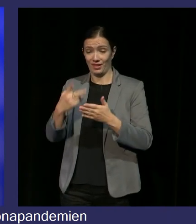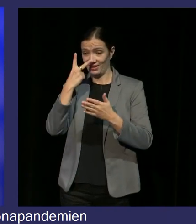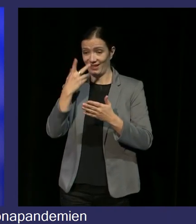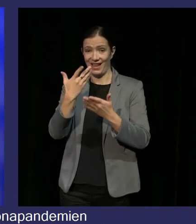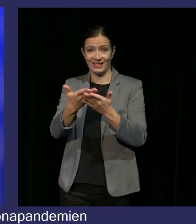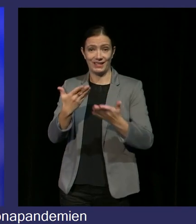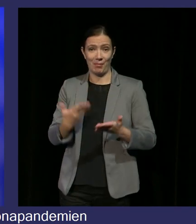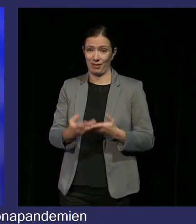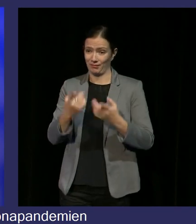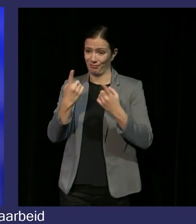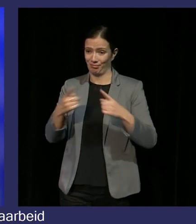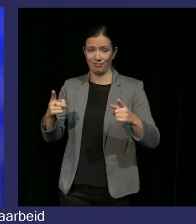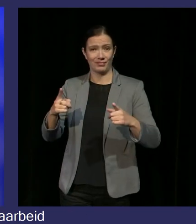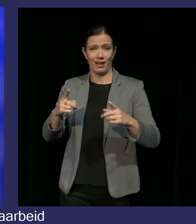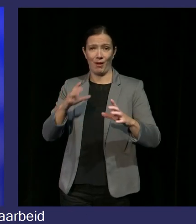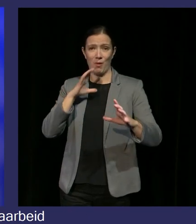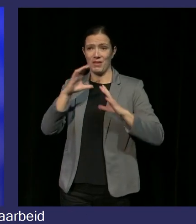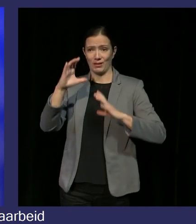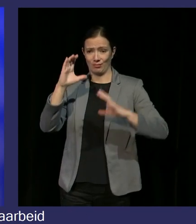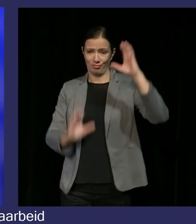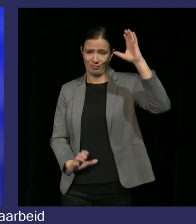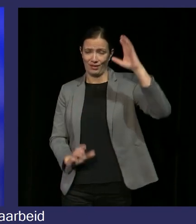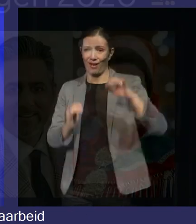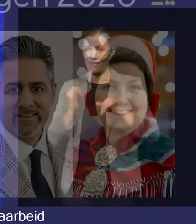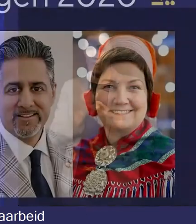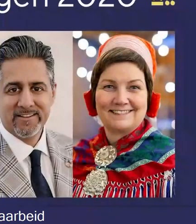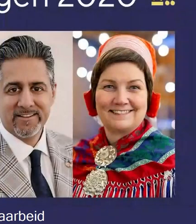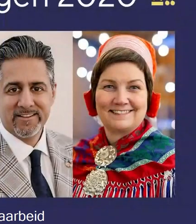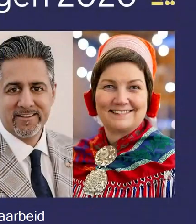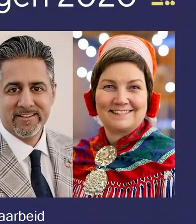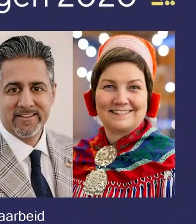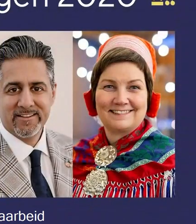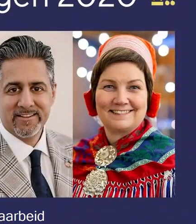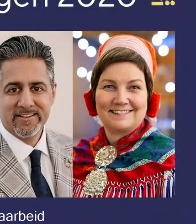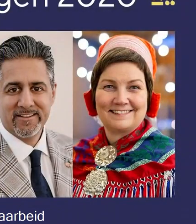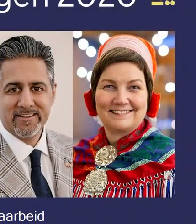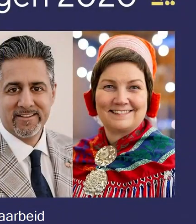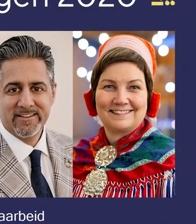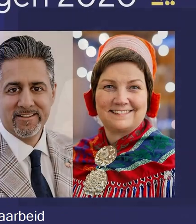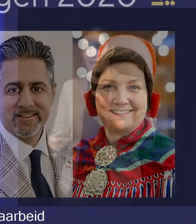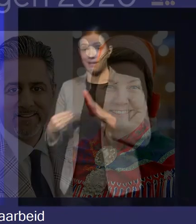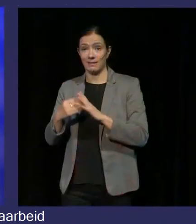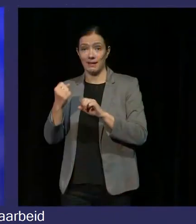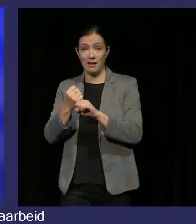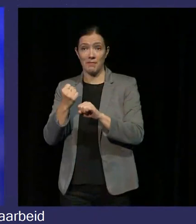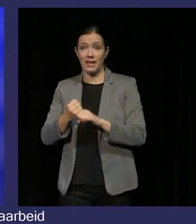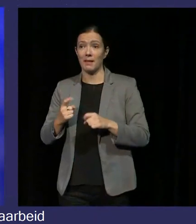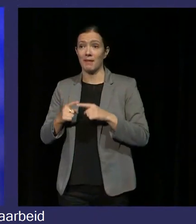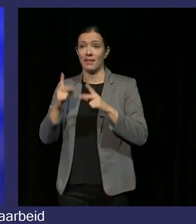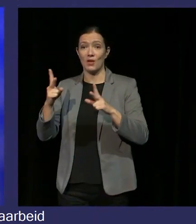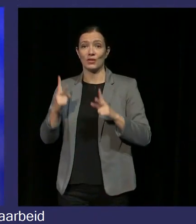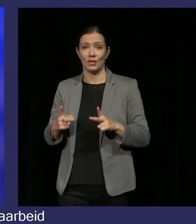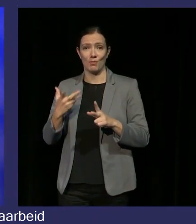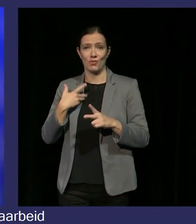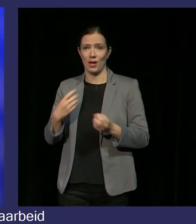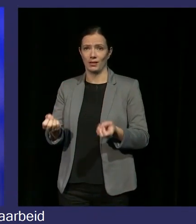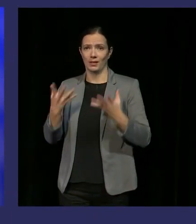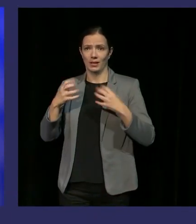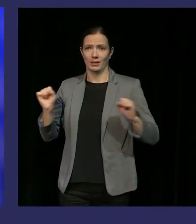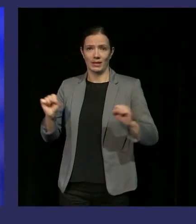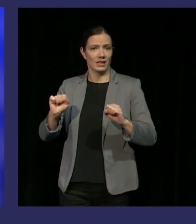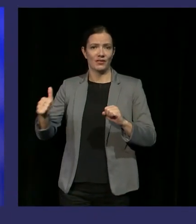uklar kommunikasjon kan skape av usikkerhet, ekstra arbeid og ekstra påkjenninger for